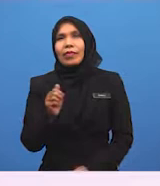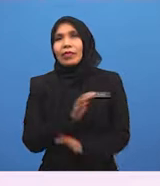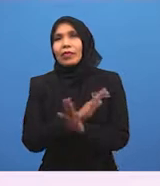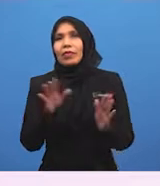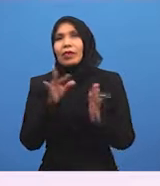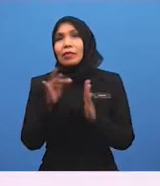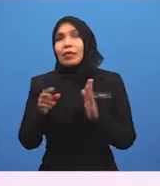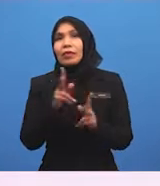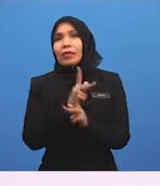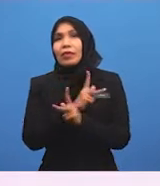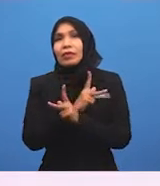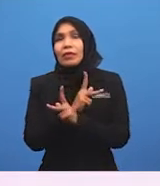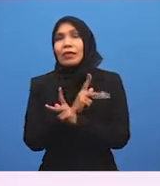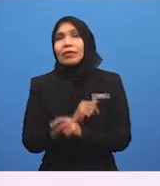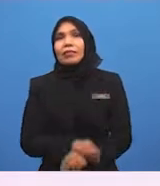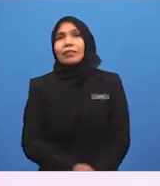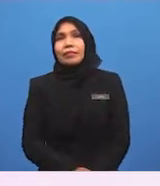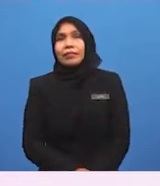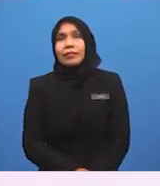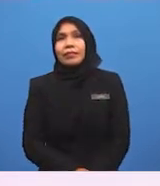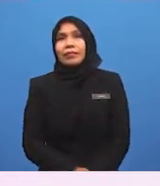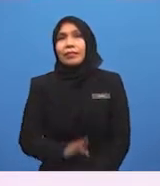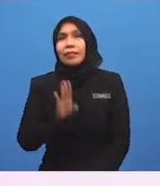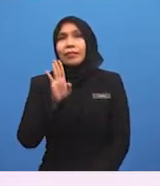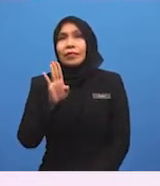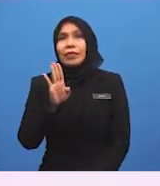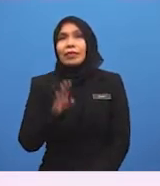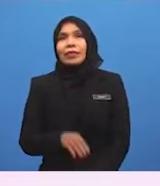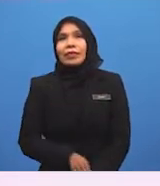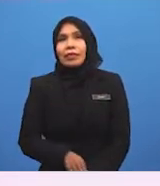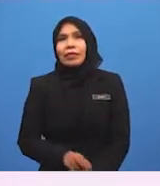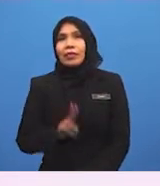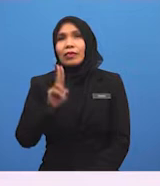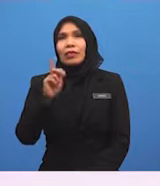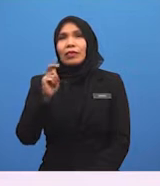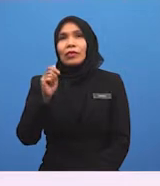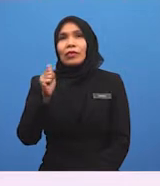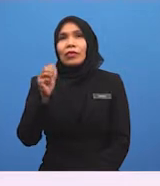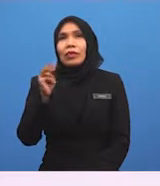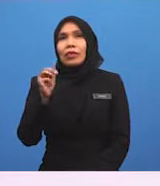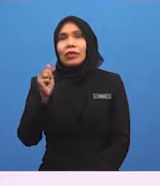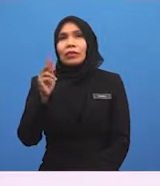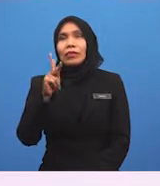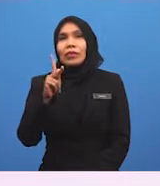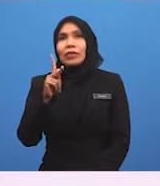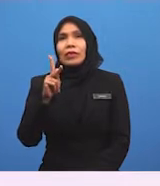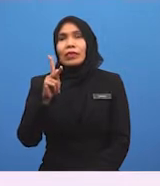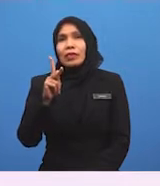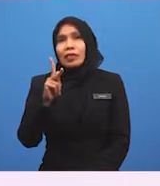dalam melayan anak-anak jiran. B. Mengutamakan jiran yang lebih